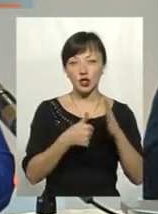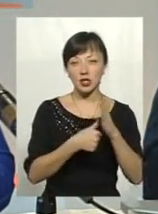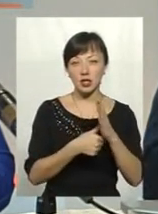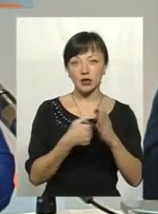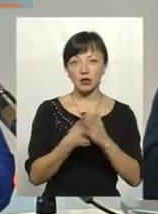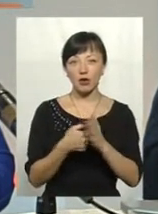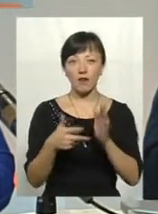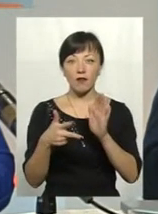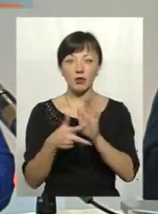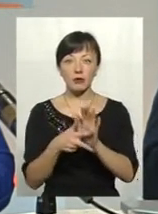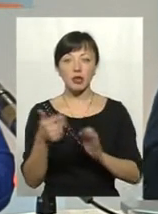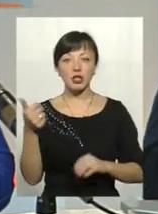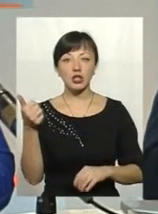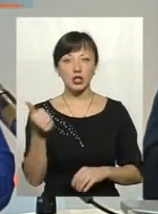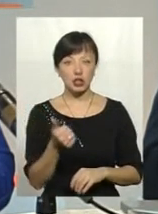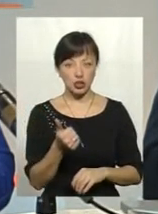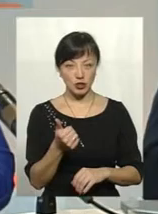до 8 тижнів.